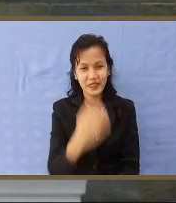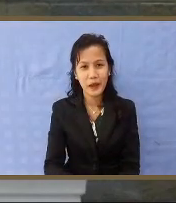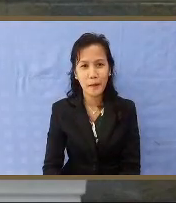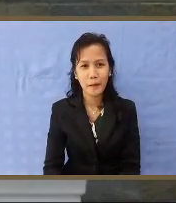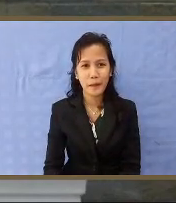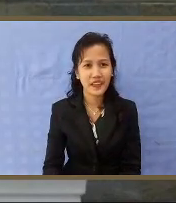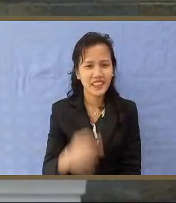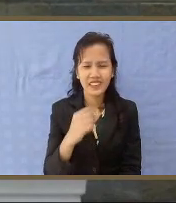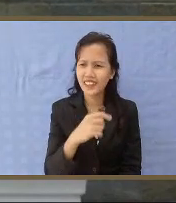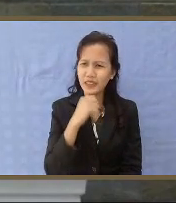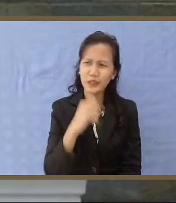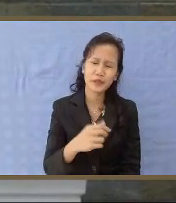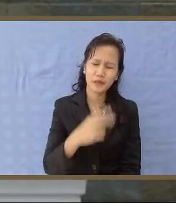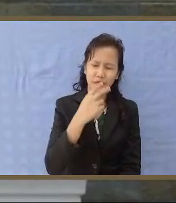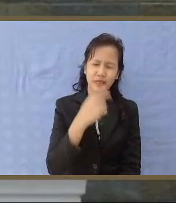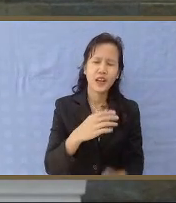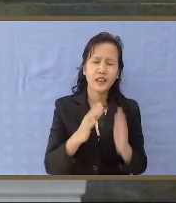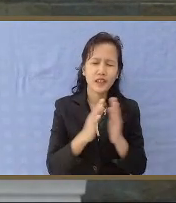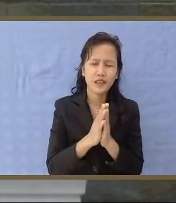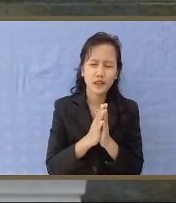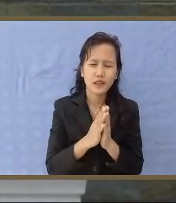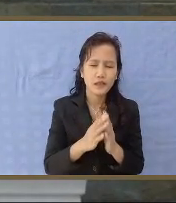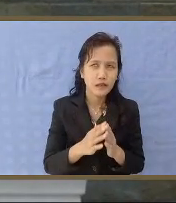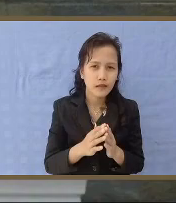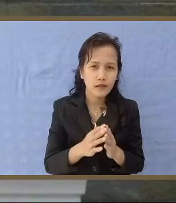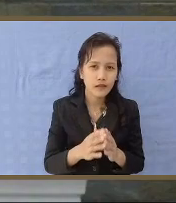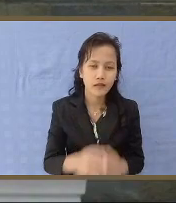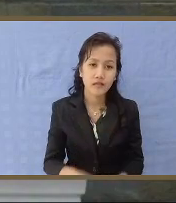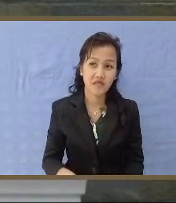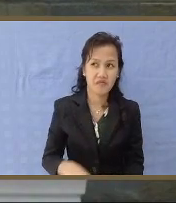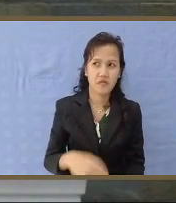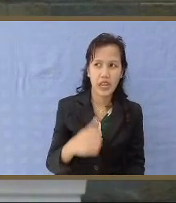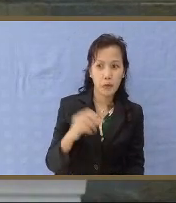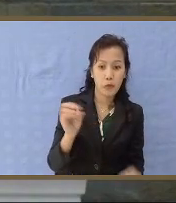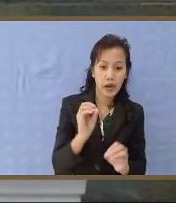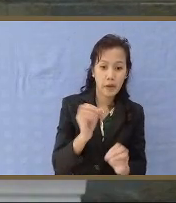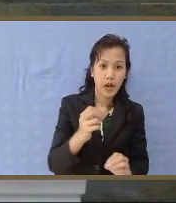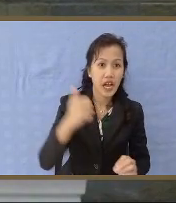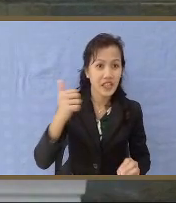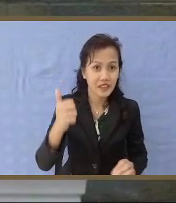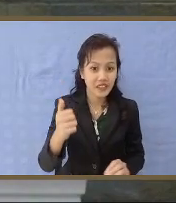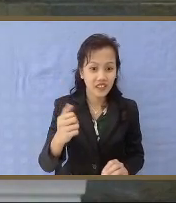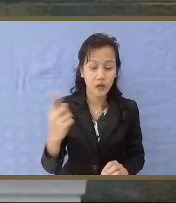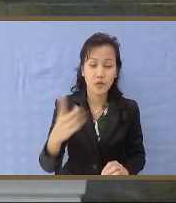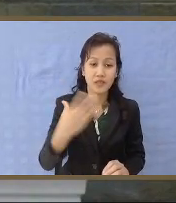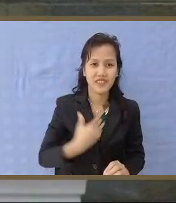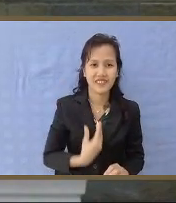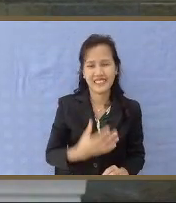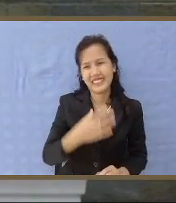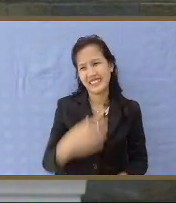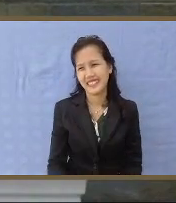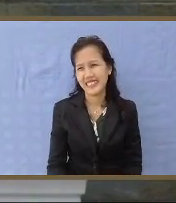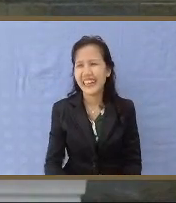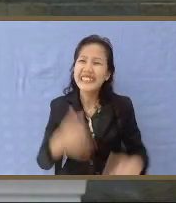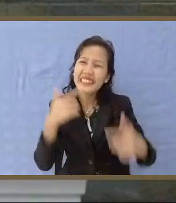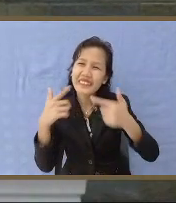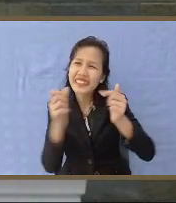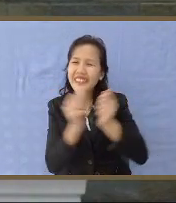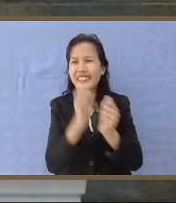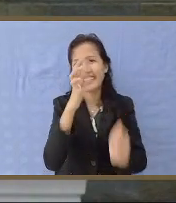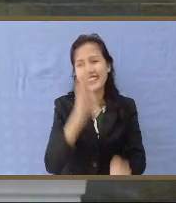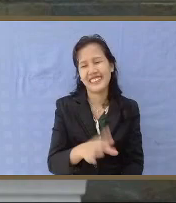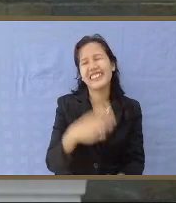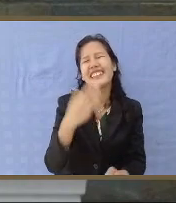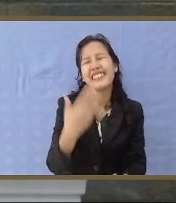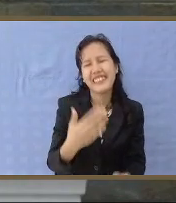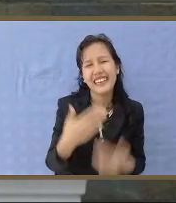Yeah? So, sasabihin ko sa Panginoon, sabi ko nga sa'yo, minsan tatawanan lang kami ng Panginoon. Panginoon, salamat po sa tinapay nito. Medyo